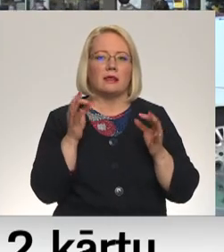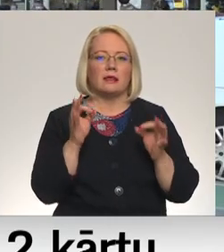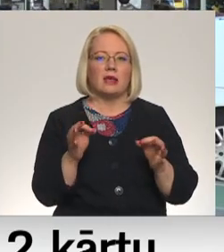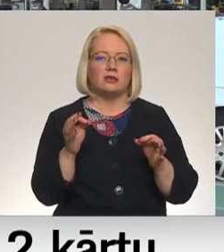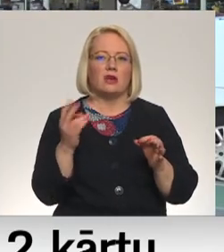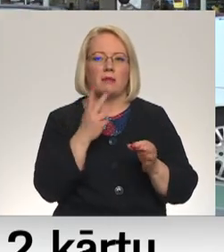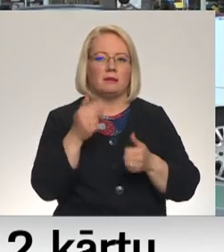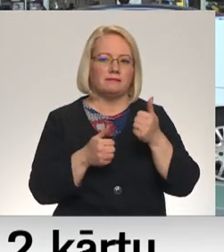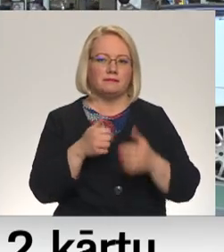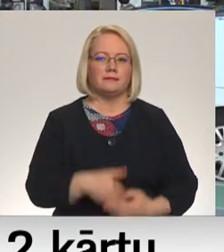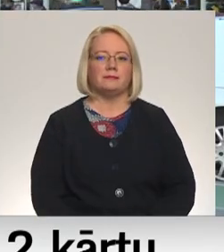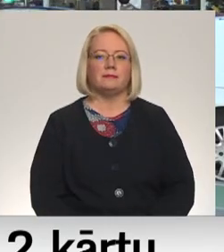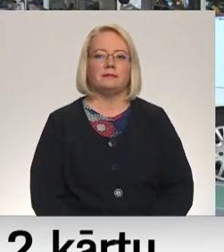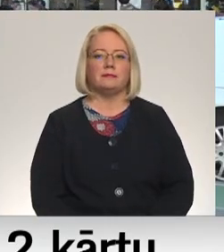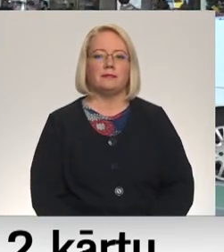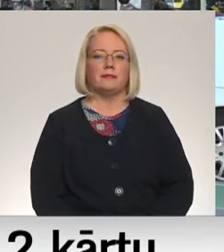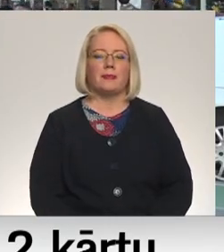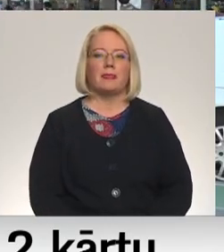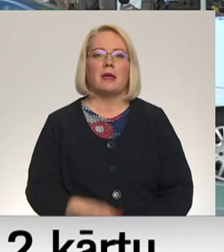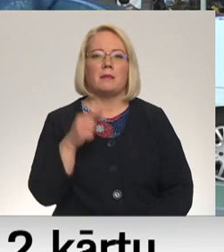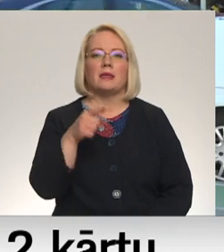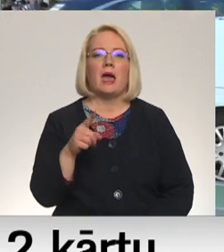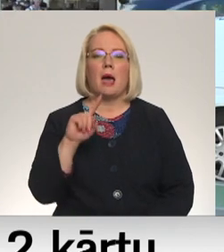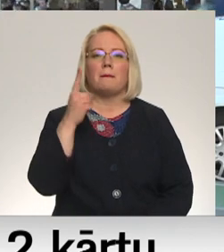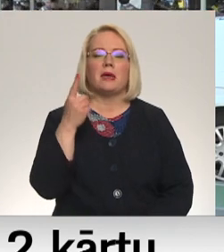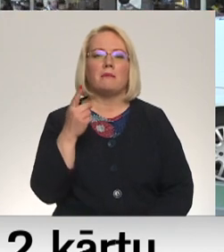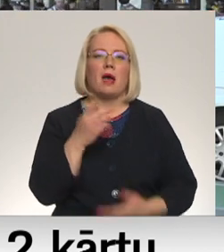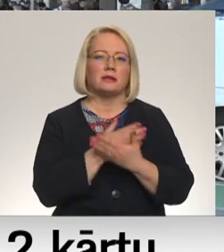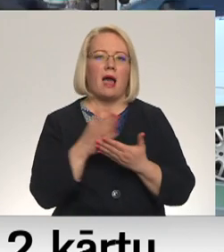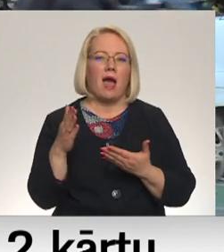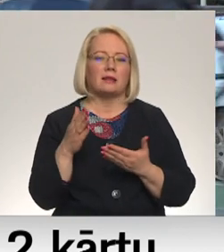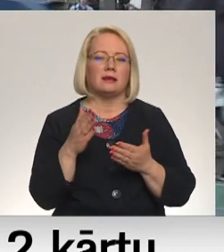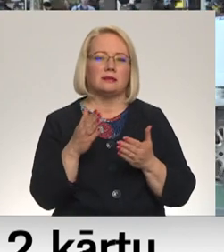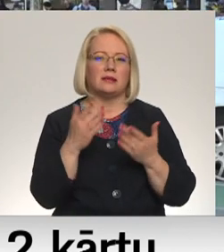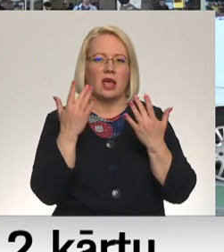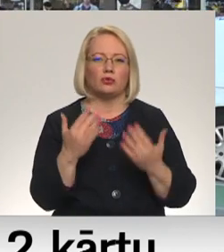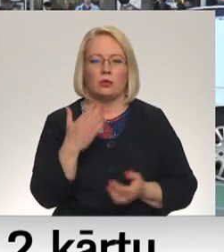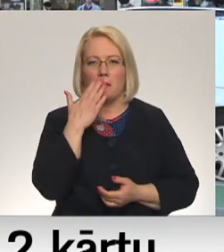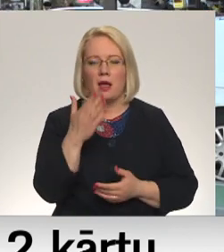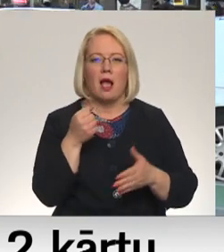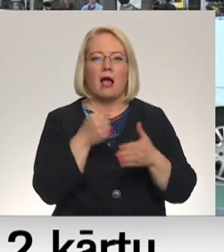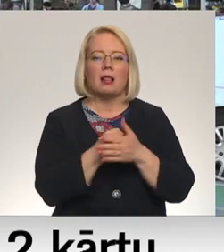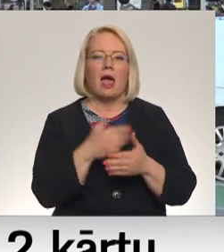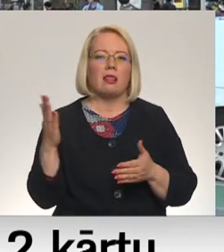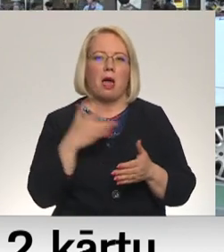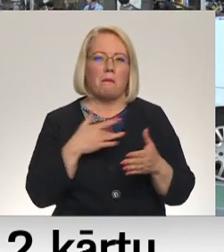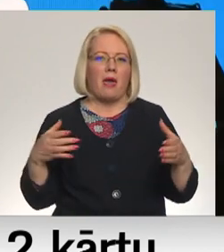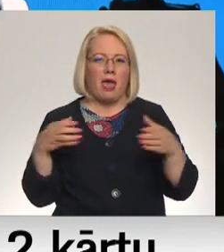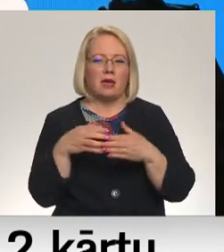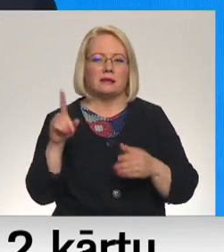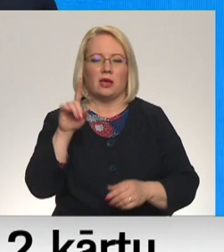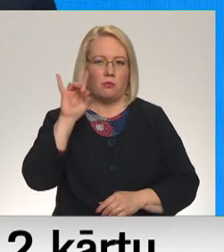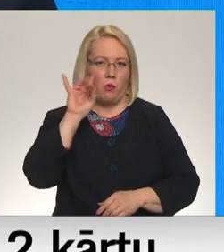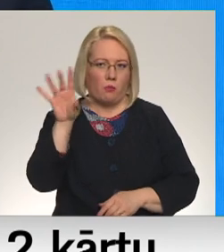lieto mazliet citu vārdu tam. Bet šīs te pirmās kārtas rezultāti arī parāda, ka galēji labējie Francijā kļūst arvien